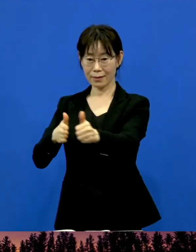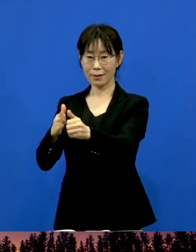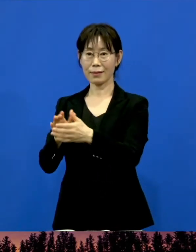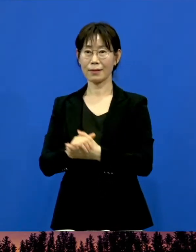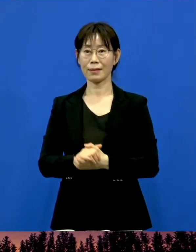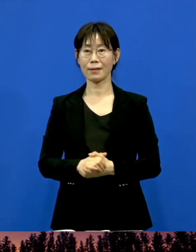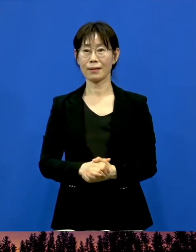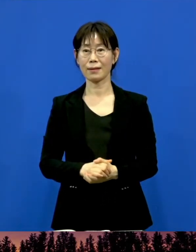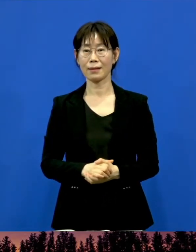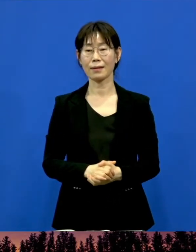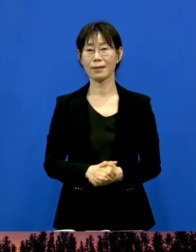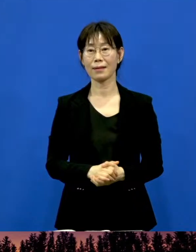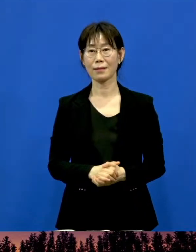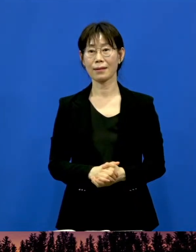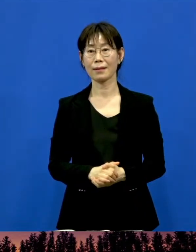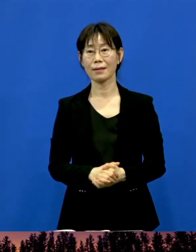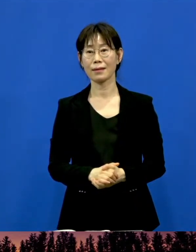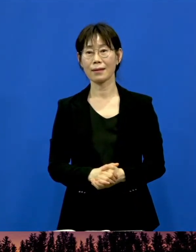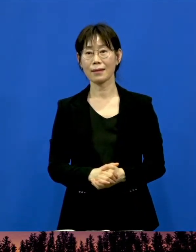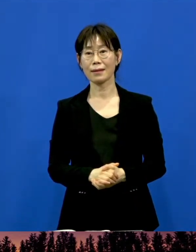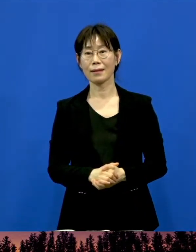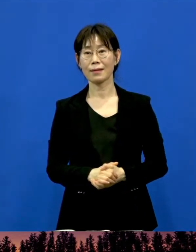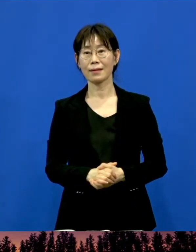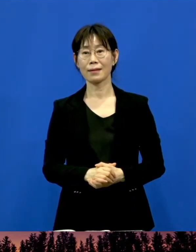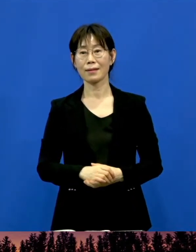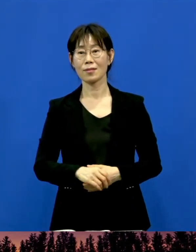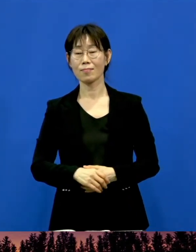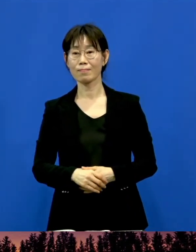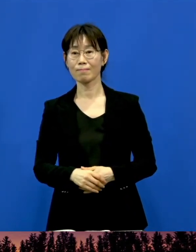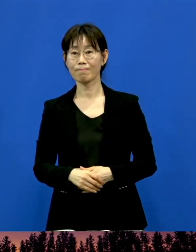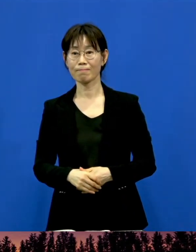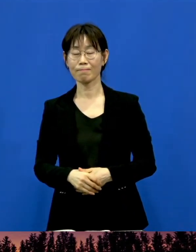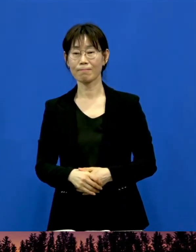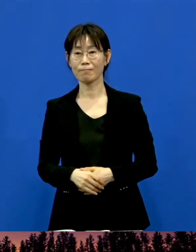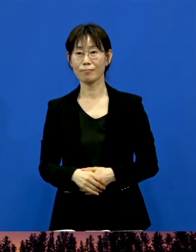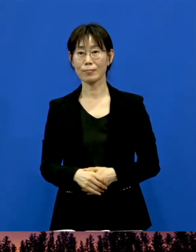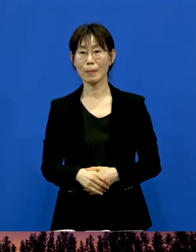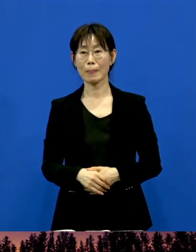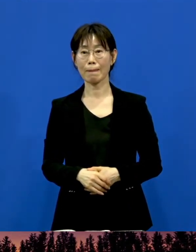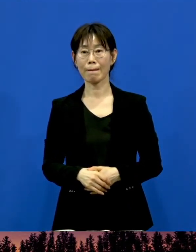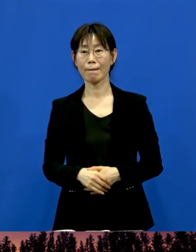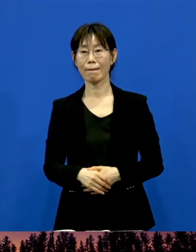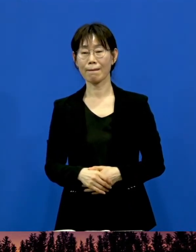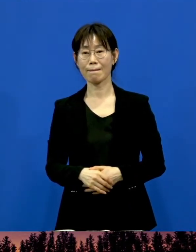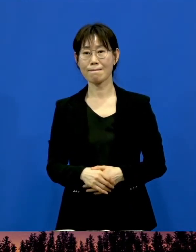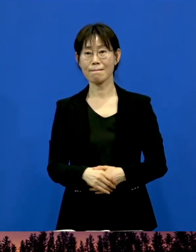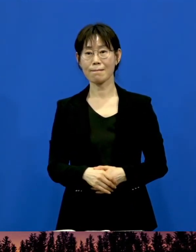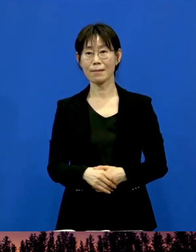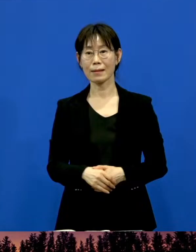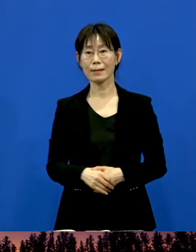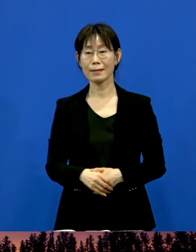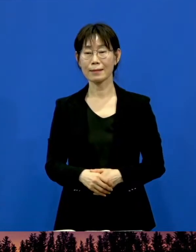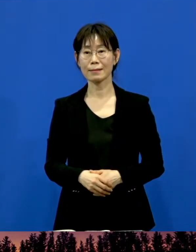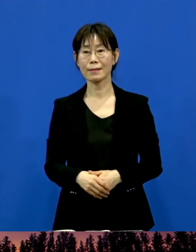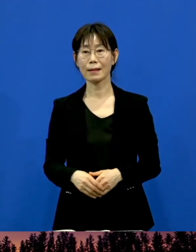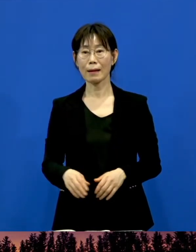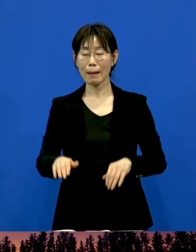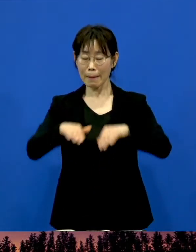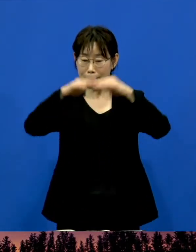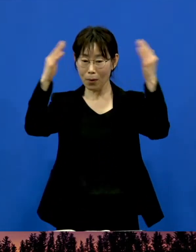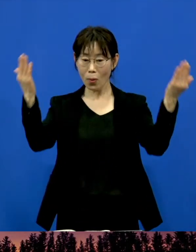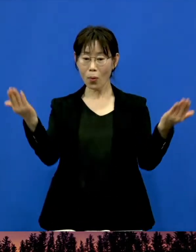그게 내 감각이 죽지 않은 상태예요. 내 감정이 죽지 않았다는 거예요. 모든